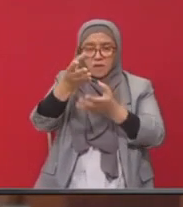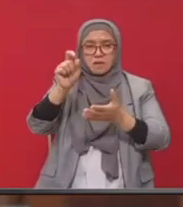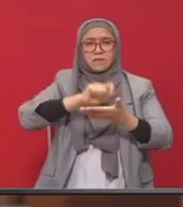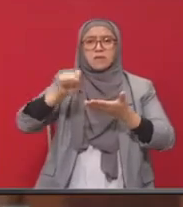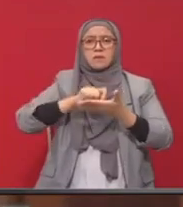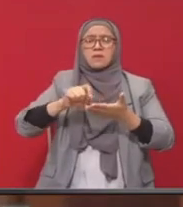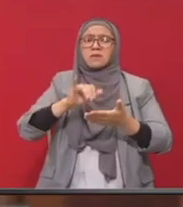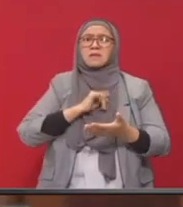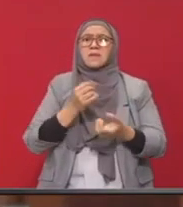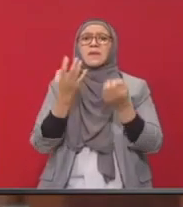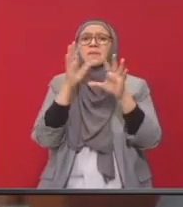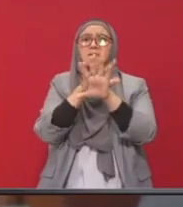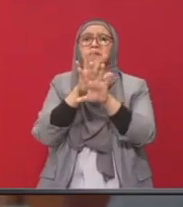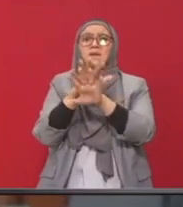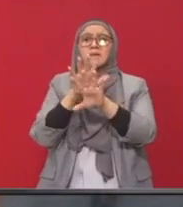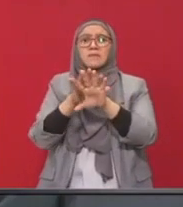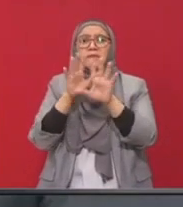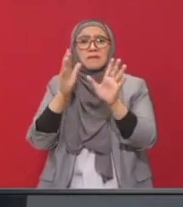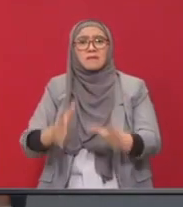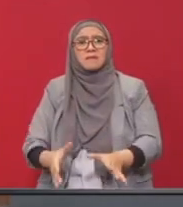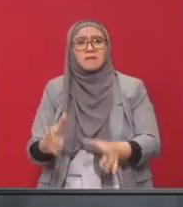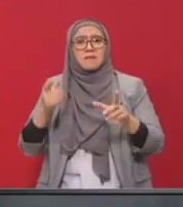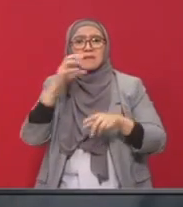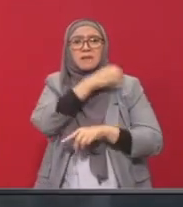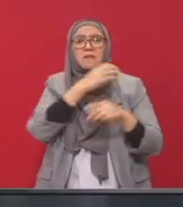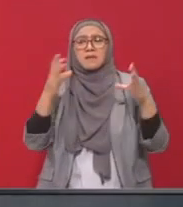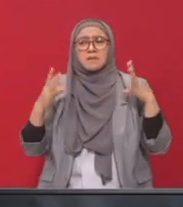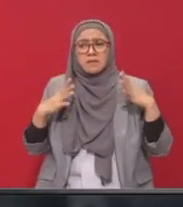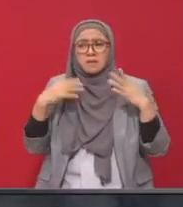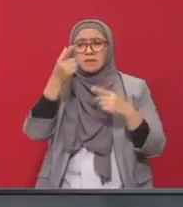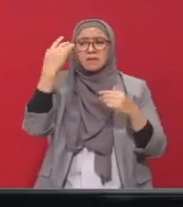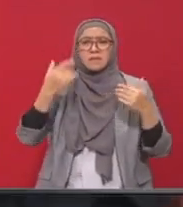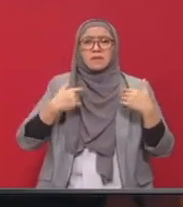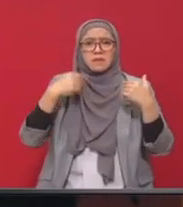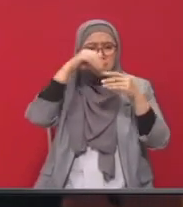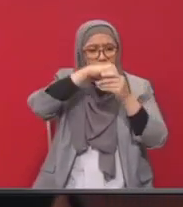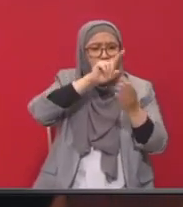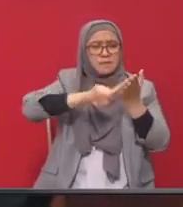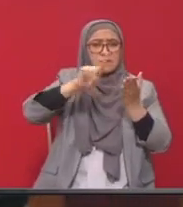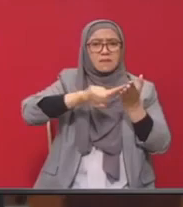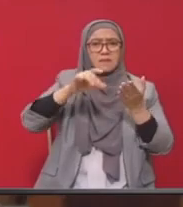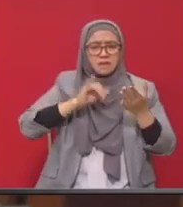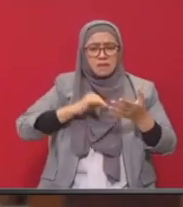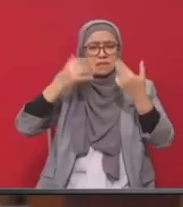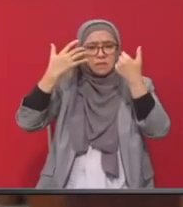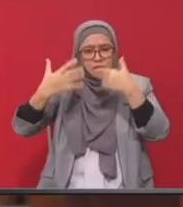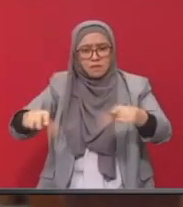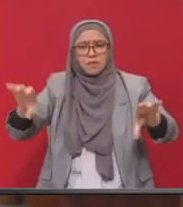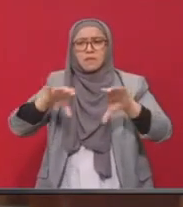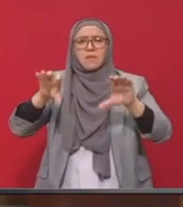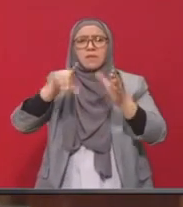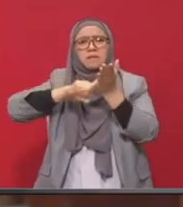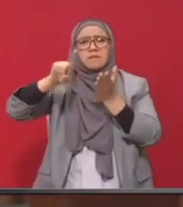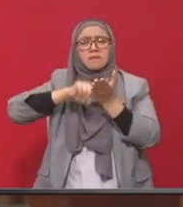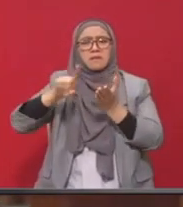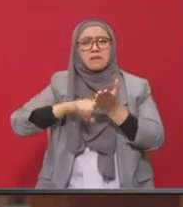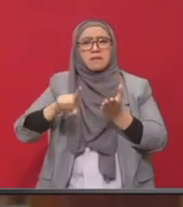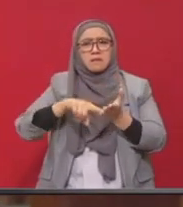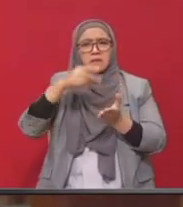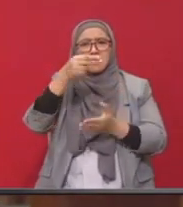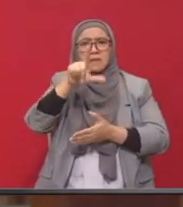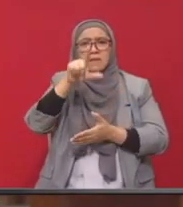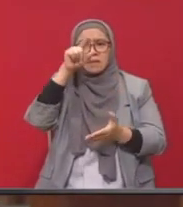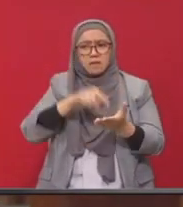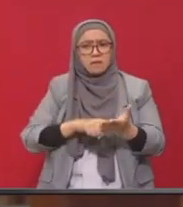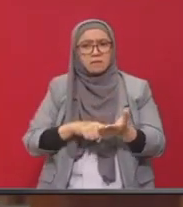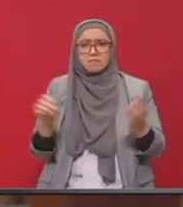berapa ramai yang cuticell apabila lansia setan Sebab saya telah mengadakan siasatan kau kali ini bahwa ia tidak